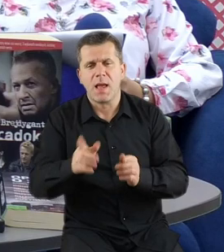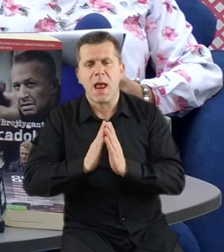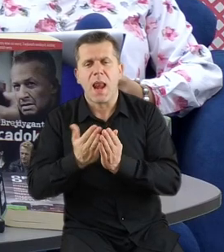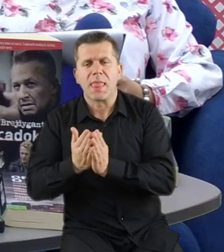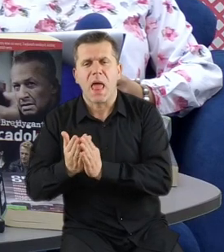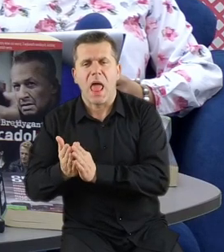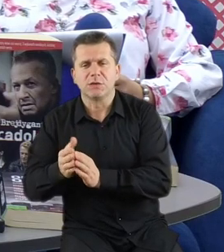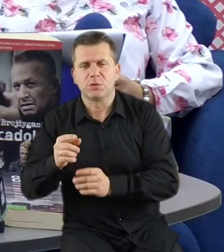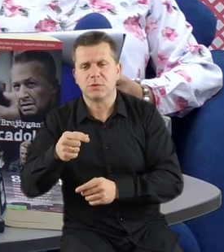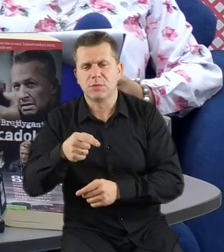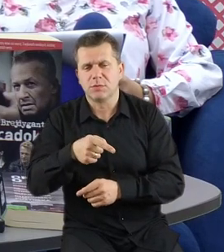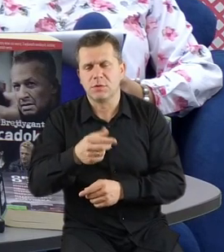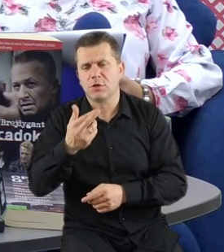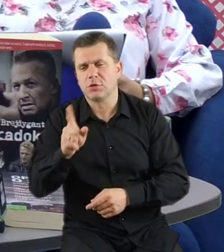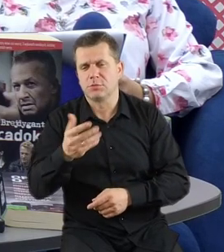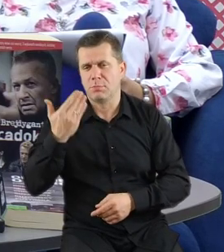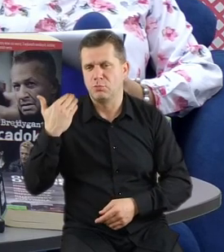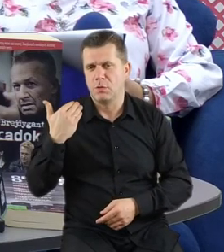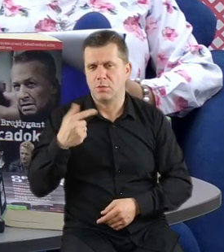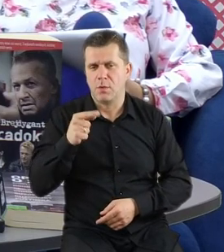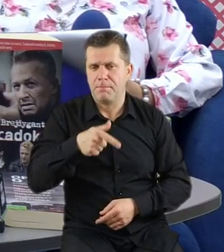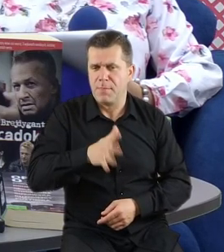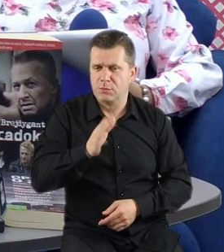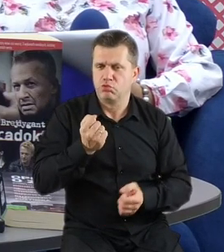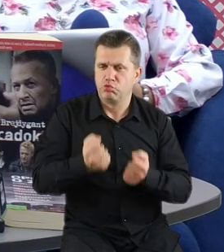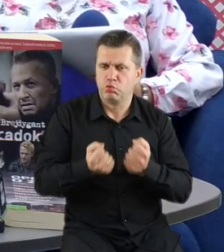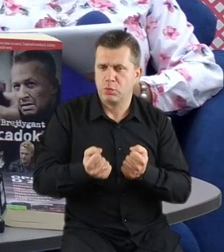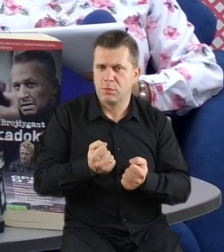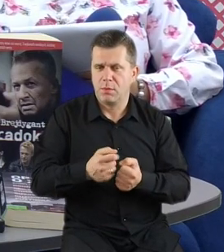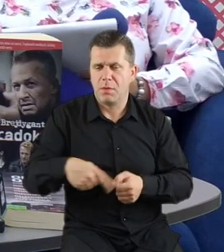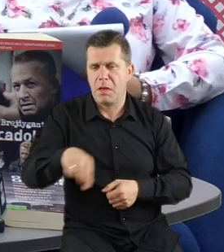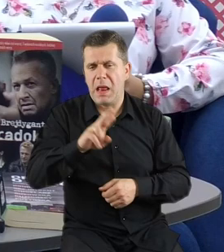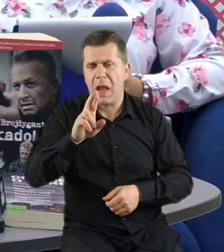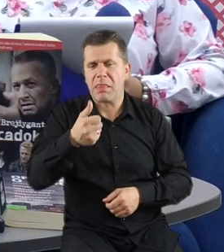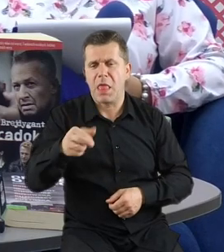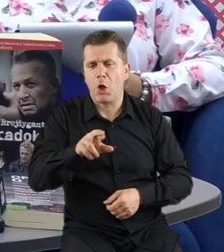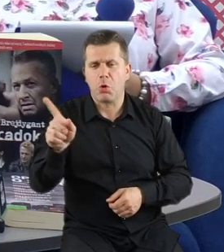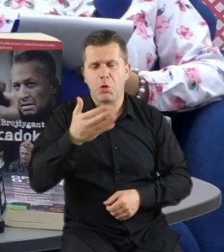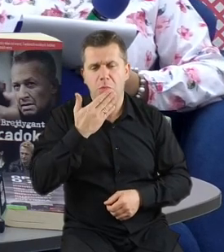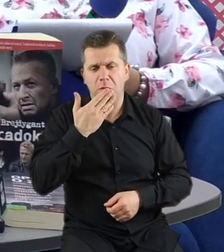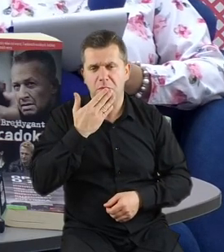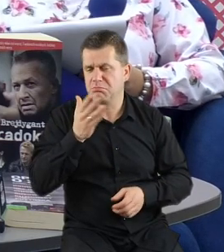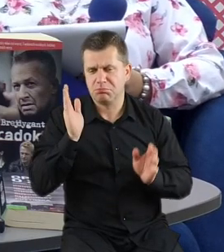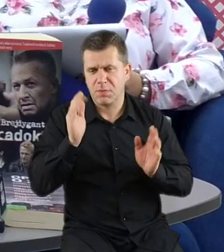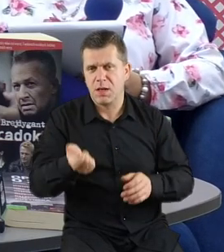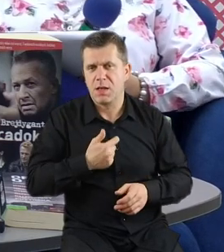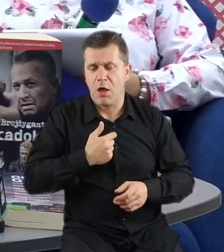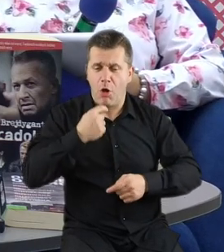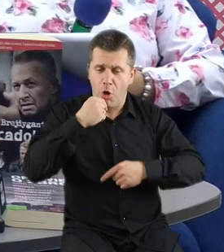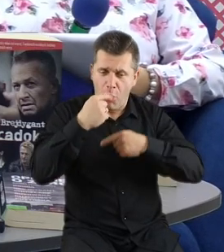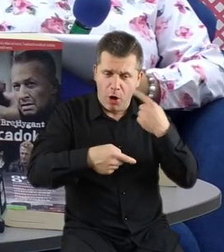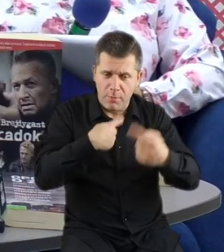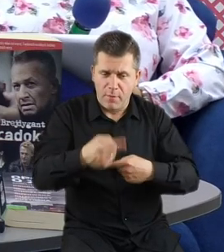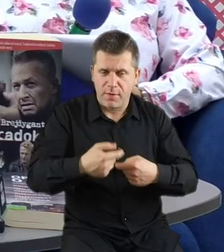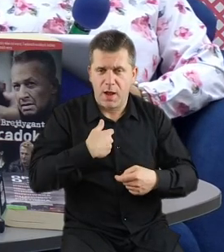utworem niż poprzednie, więc byłoby trudniej. Co prawda redaktorki mówią, że dla nich to... No bo znowu ja opowiadam